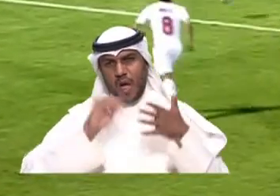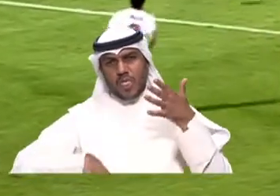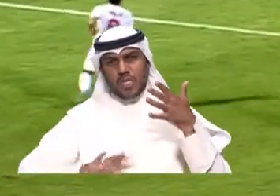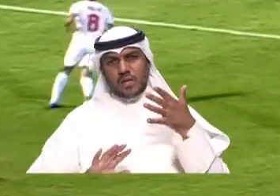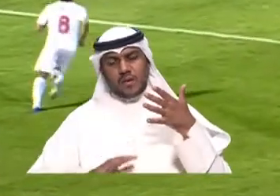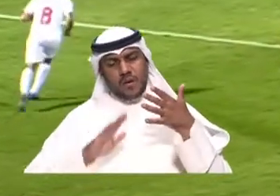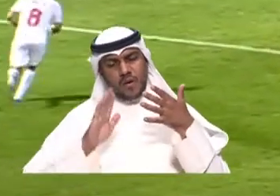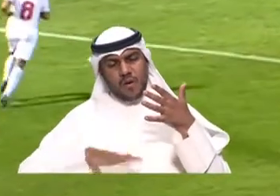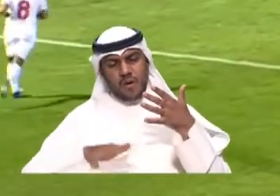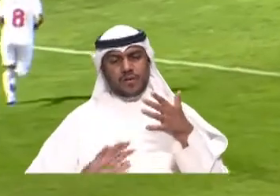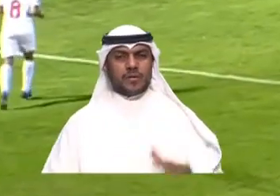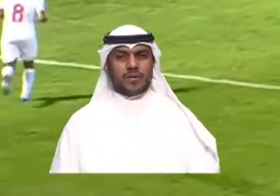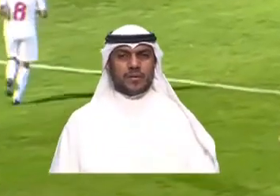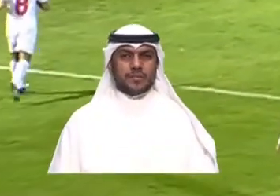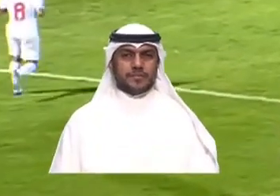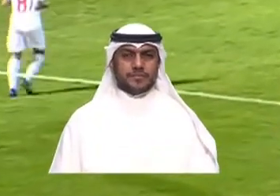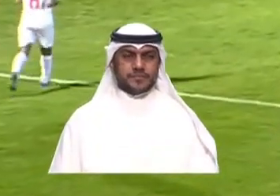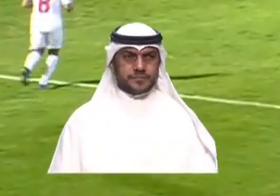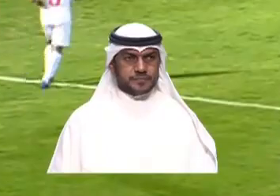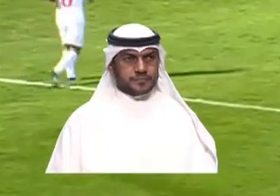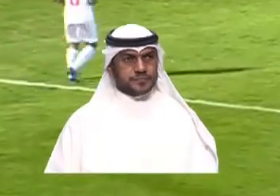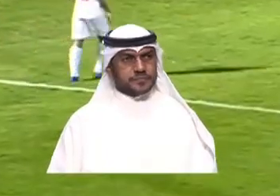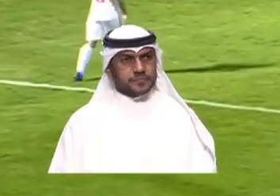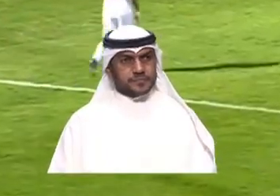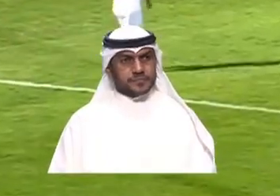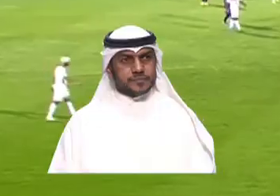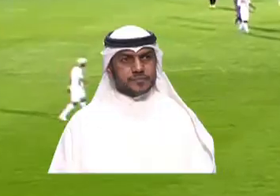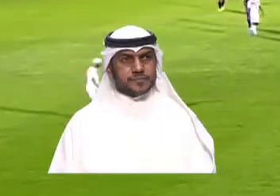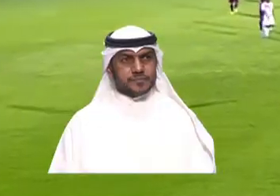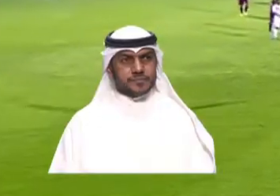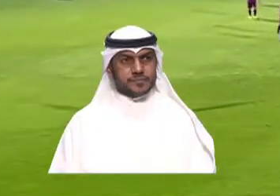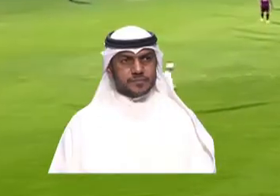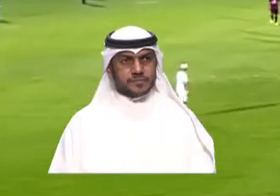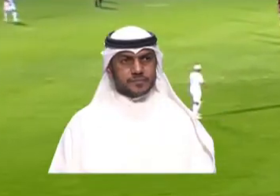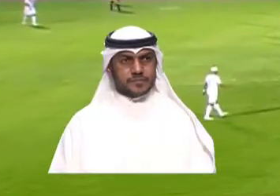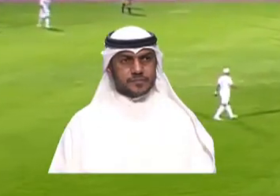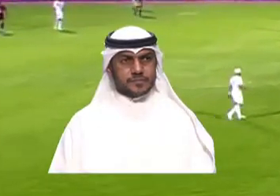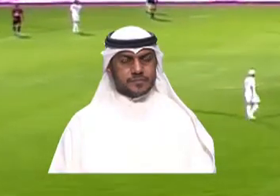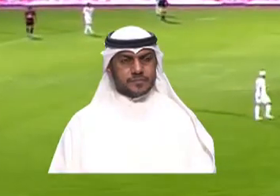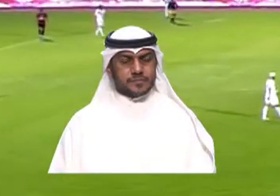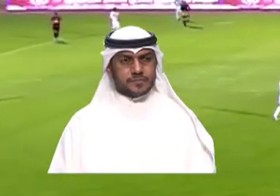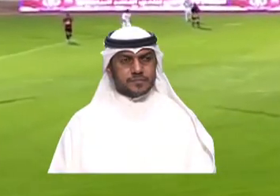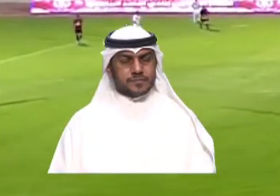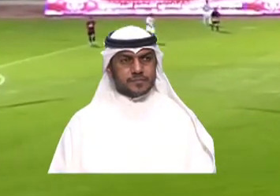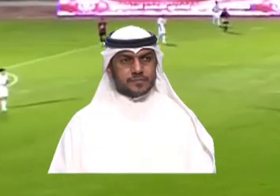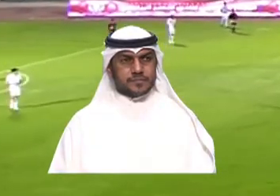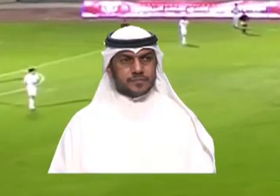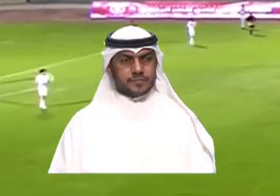مع ختام الجولة الثانية. رائد الشمري لتلفزيون دولة الكويت.